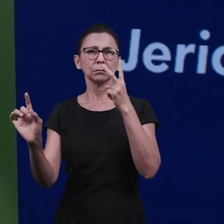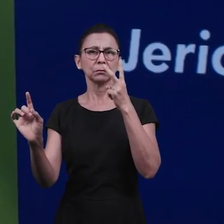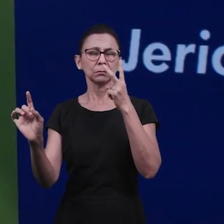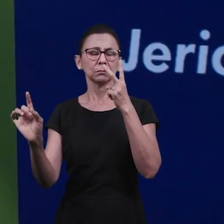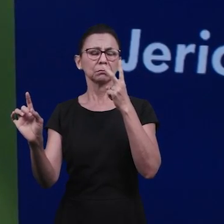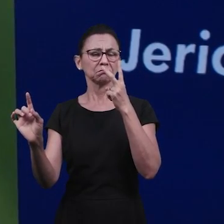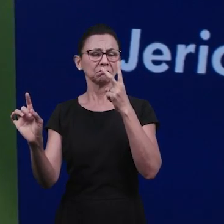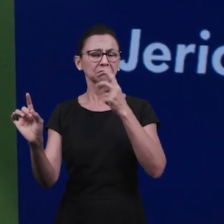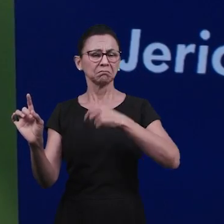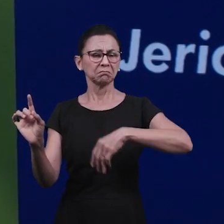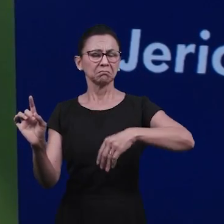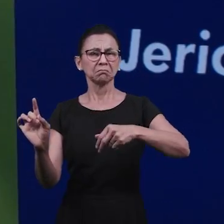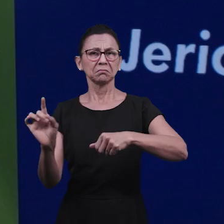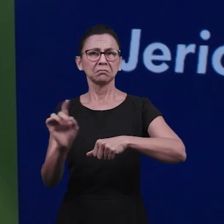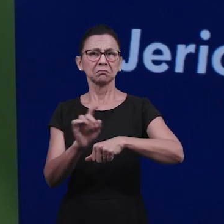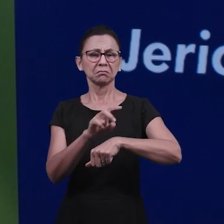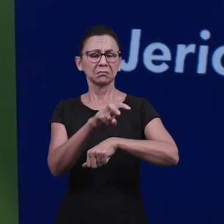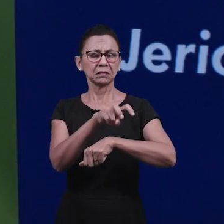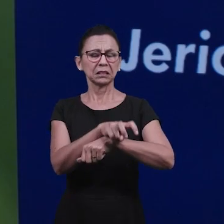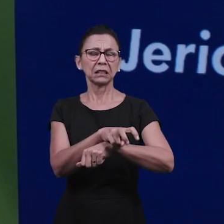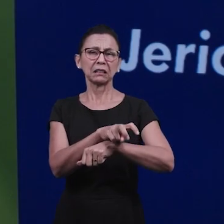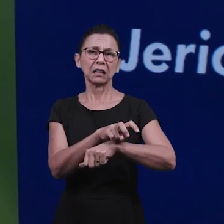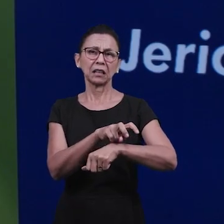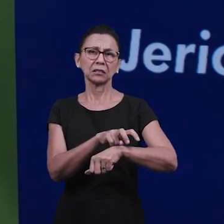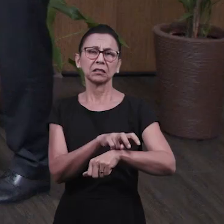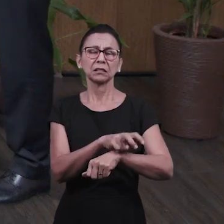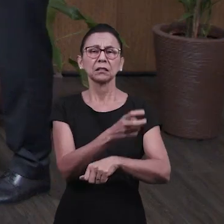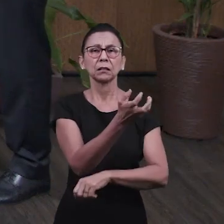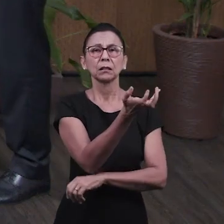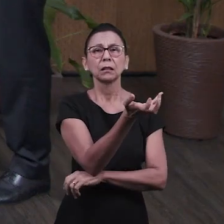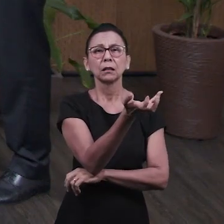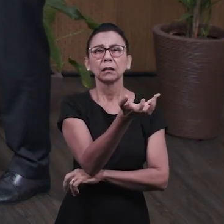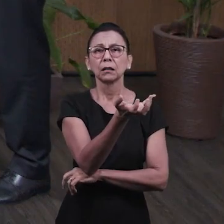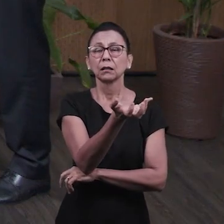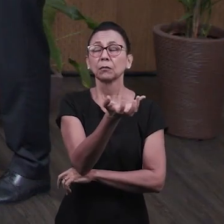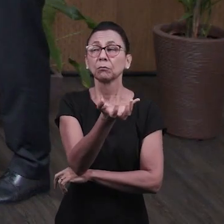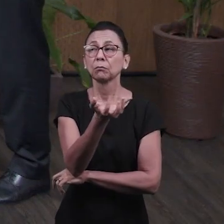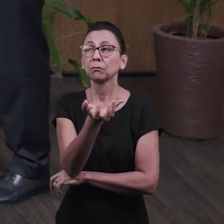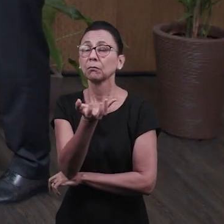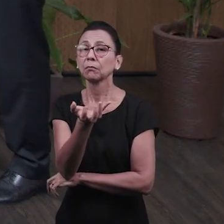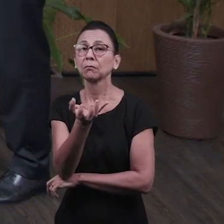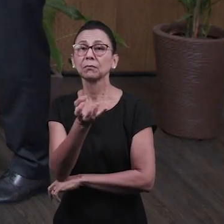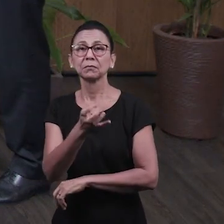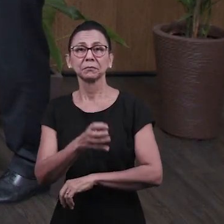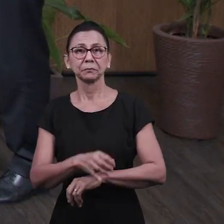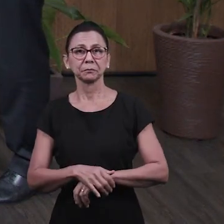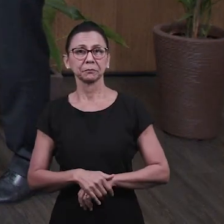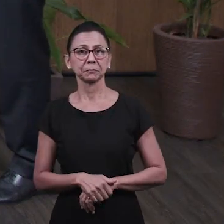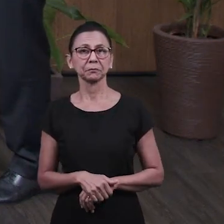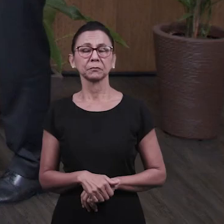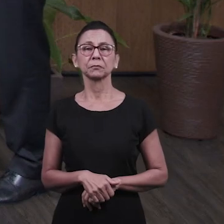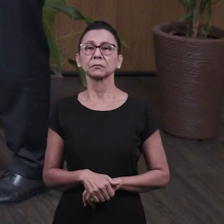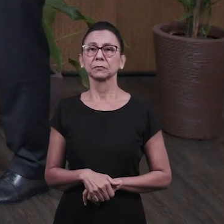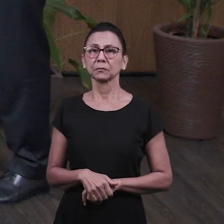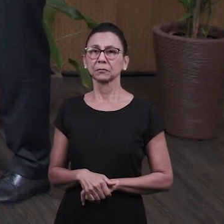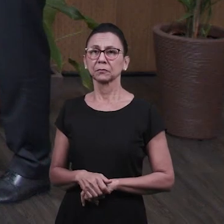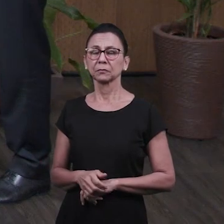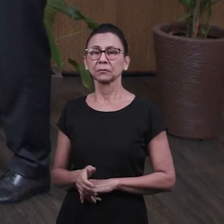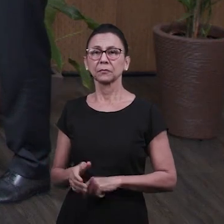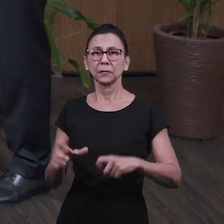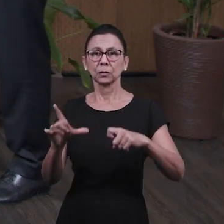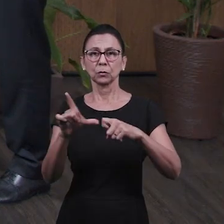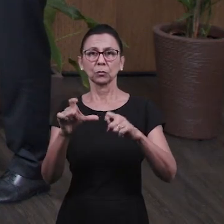aveugle assis, nous dit la Bible, au bord du chemin, en mendiant. Ce qui se trouve ici